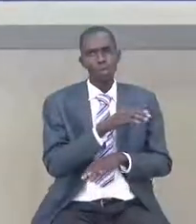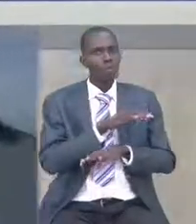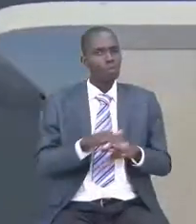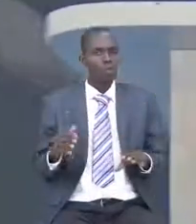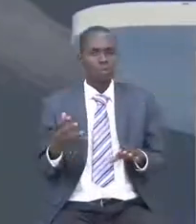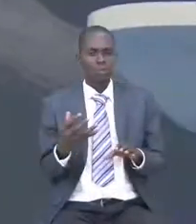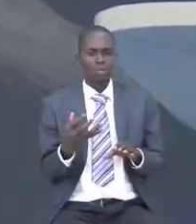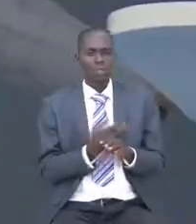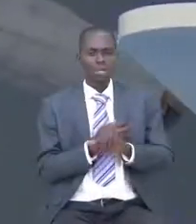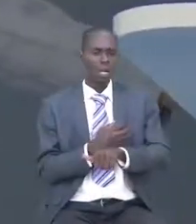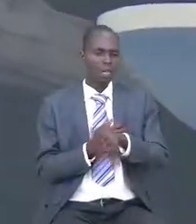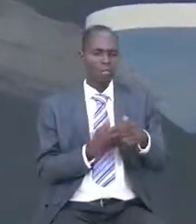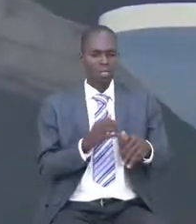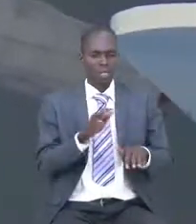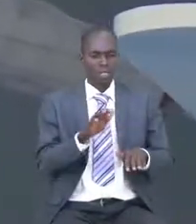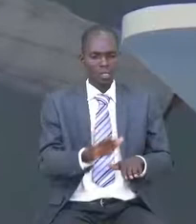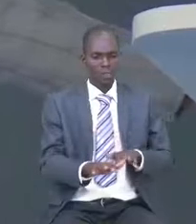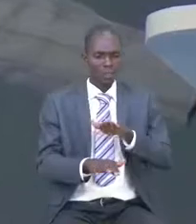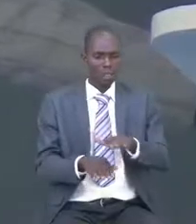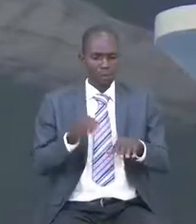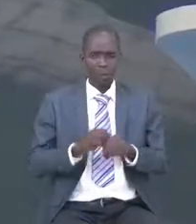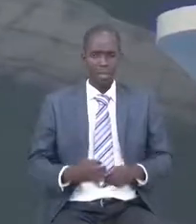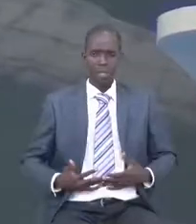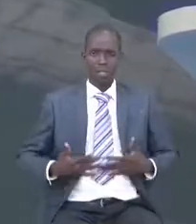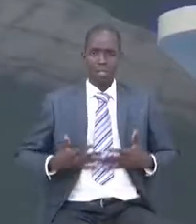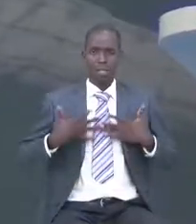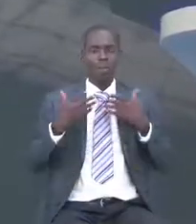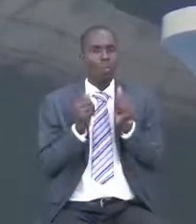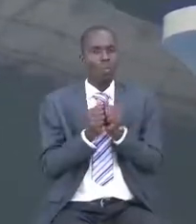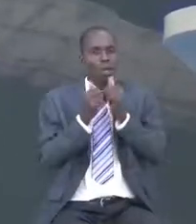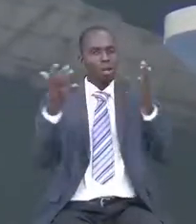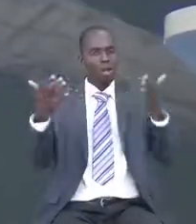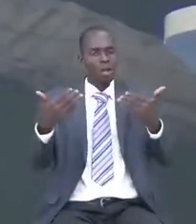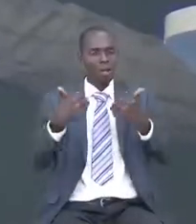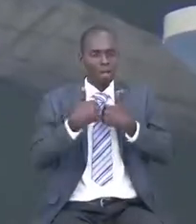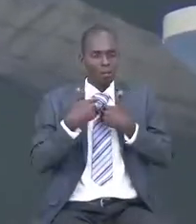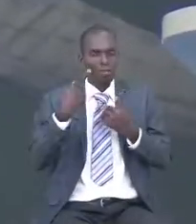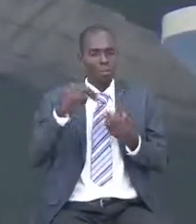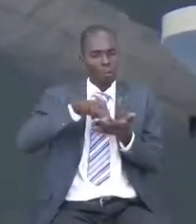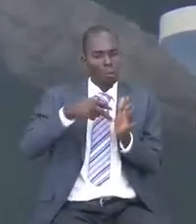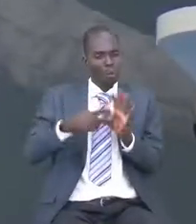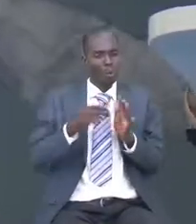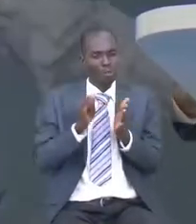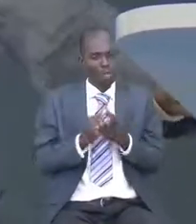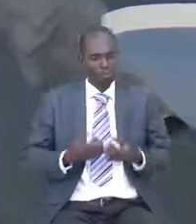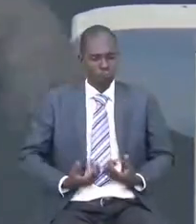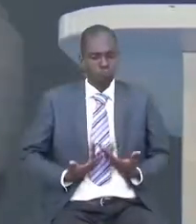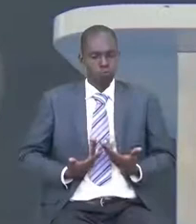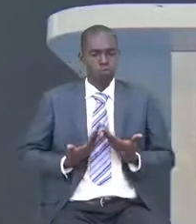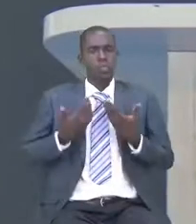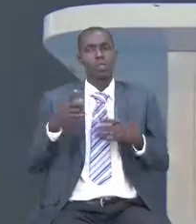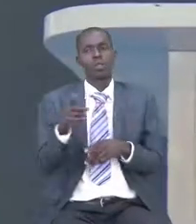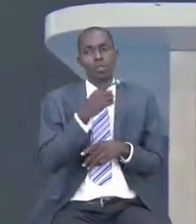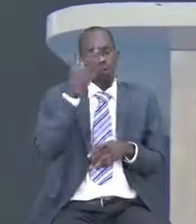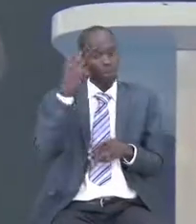ne fais plus un autre pas dans la vie sans avoir un but, un essentiel qui motive ta vie. Sans